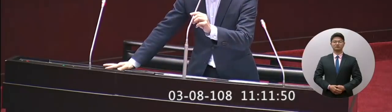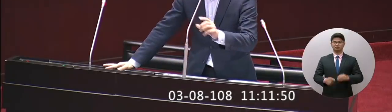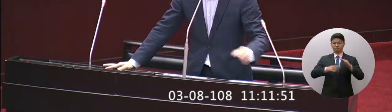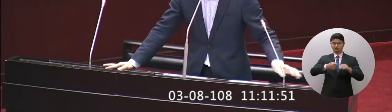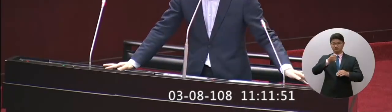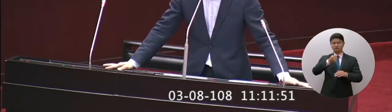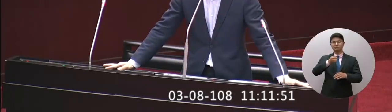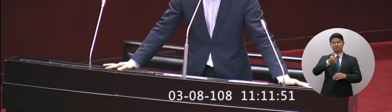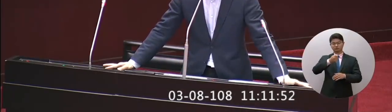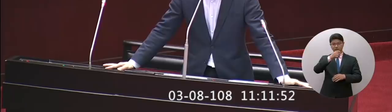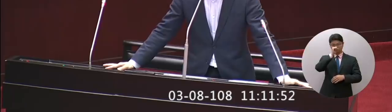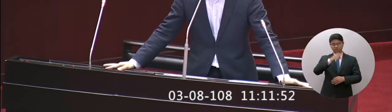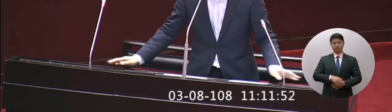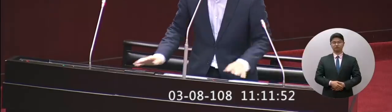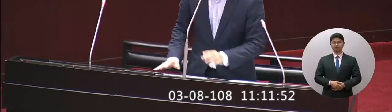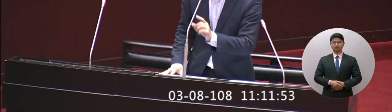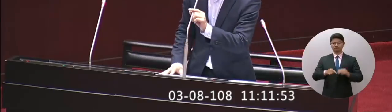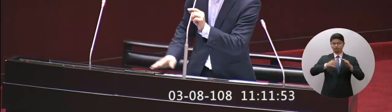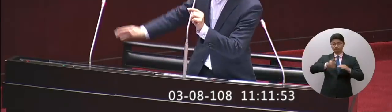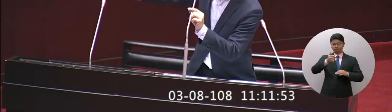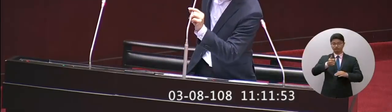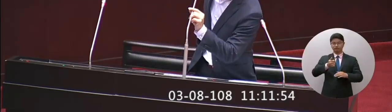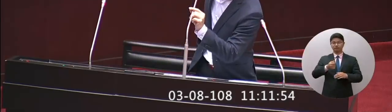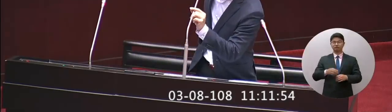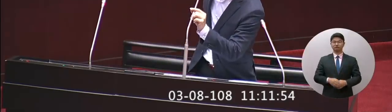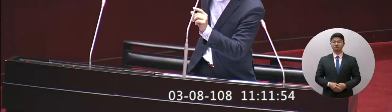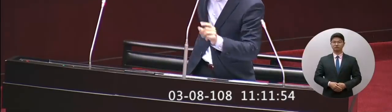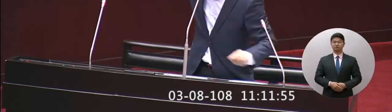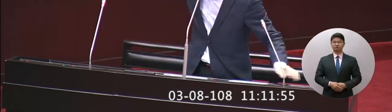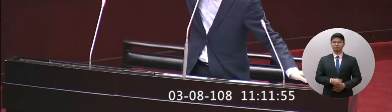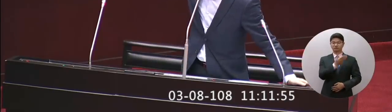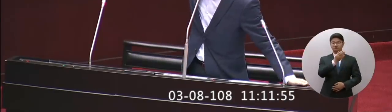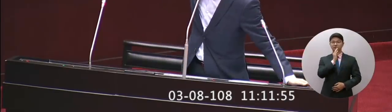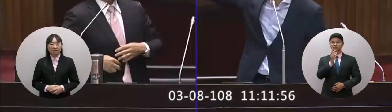院长好。 委员你好。 院长，这个是